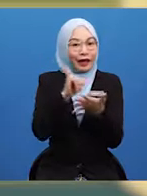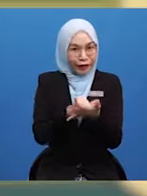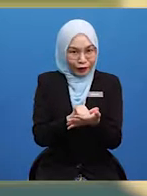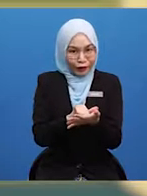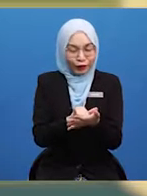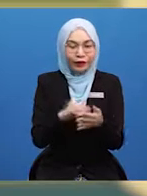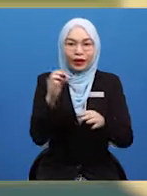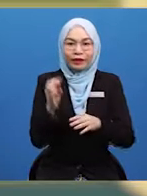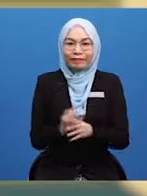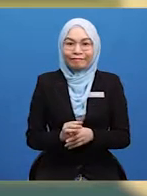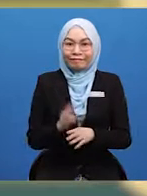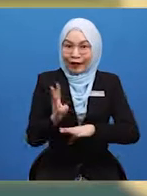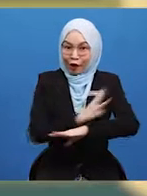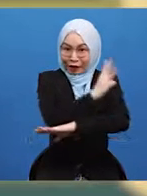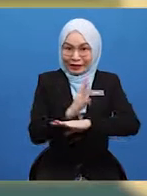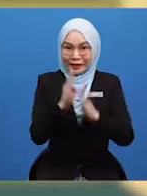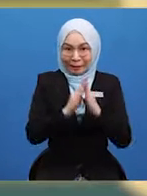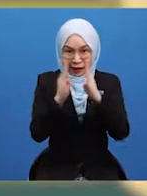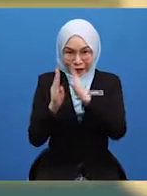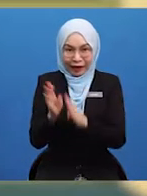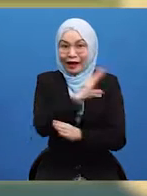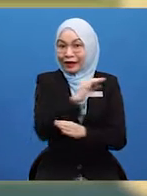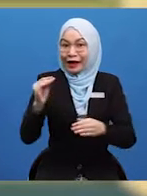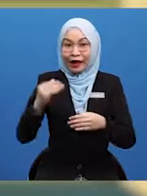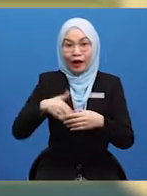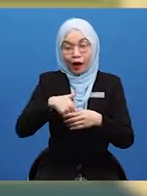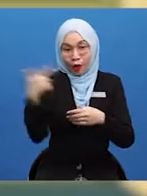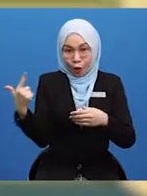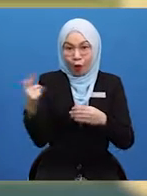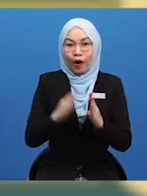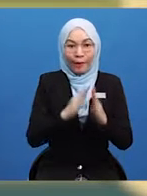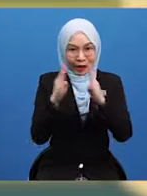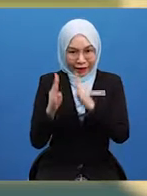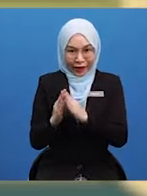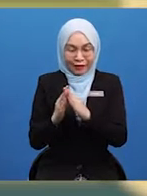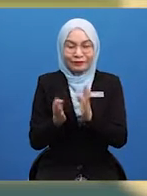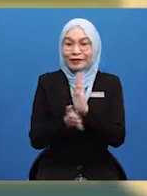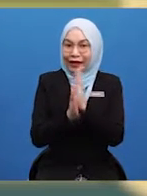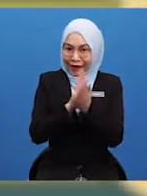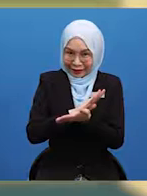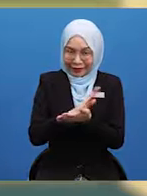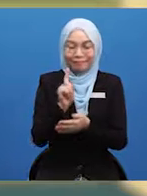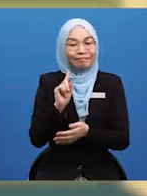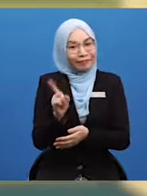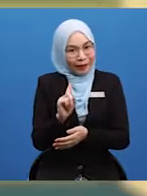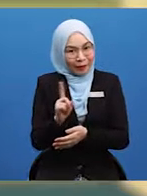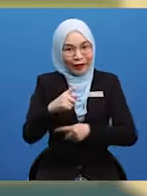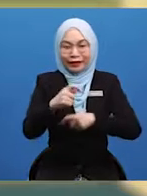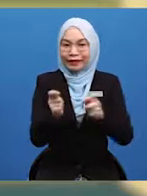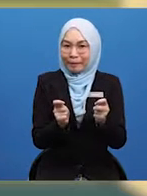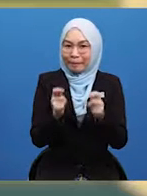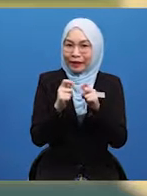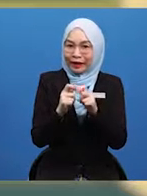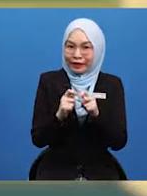kawasan bandar dan kawasan luar bandar. Jadi, di manakah tempat